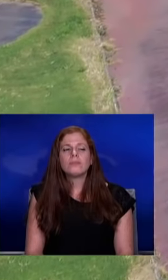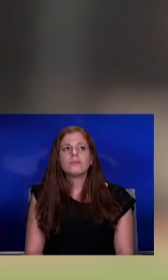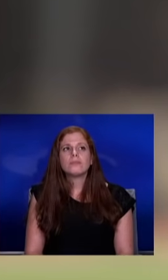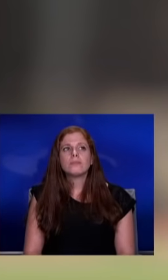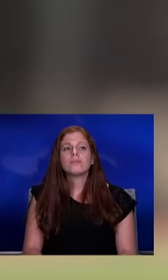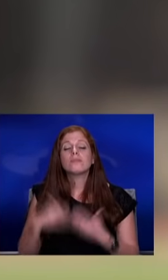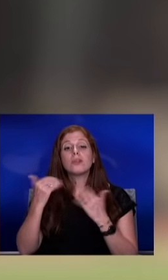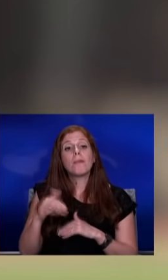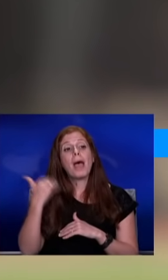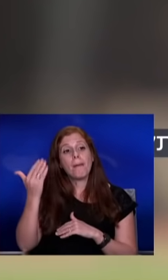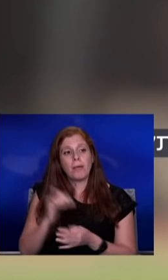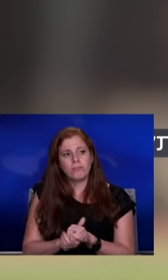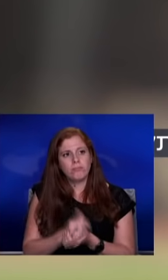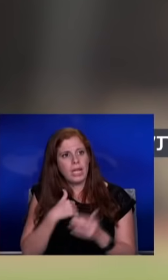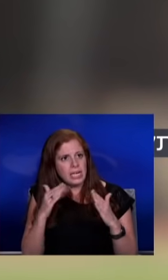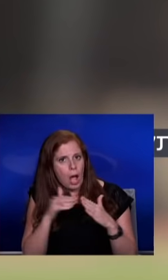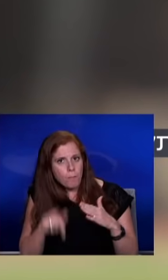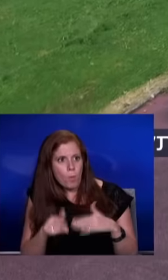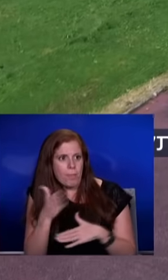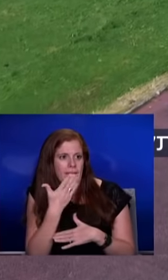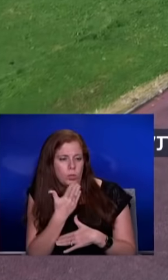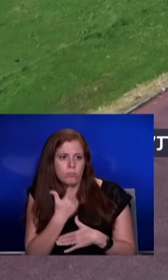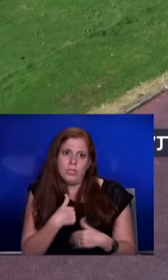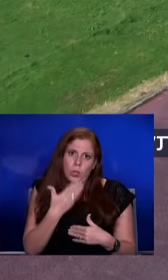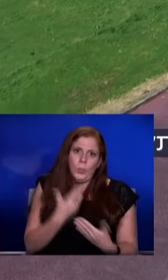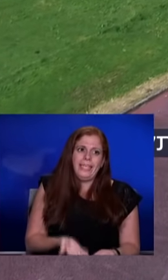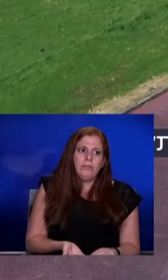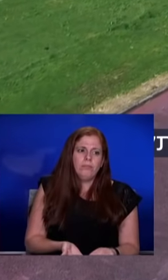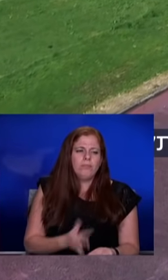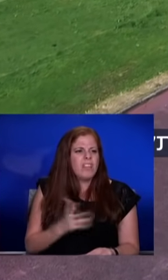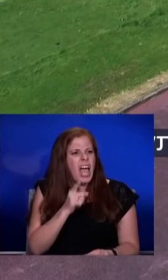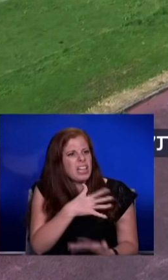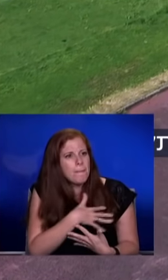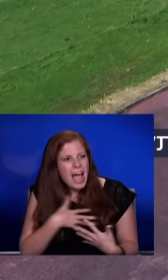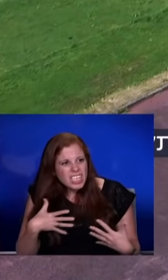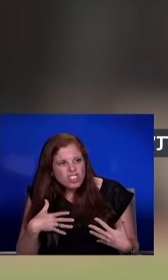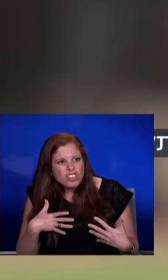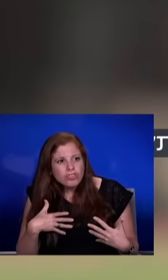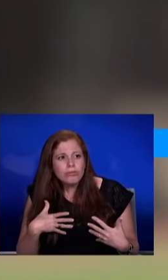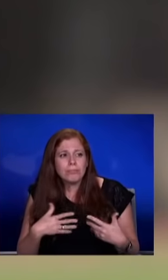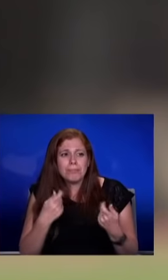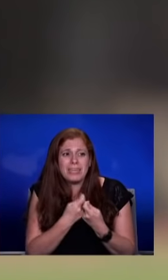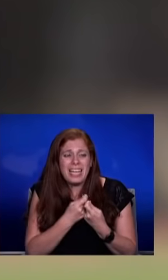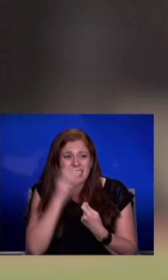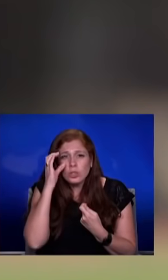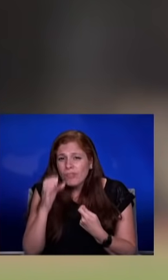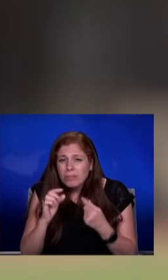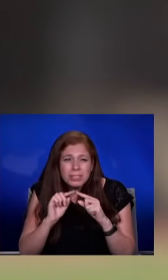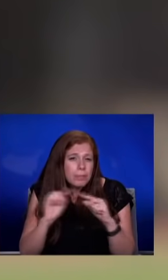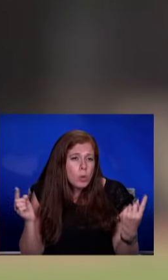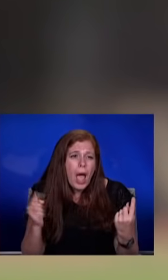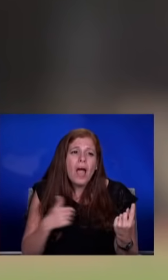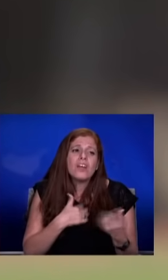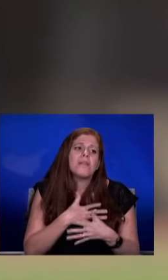בפרק הבא. אני גר פה, מדינת יהודית, אז אני יהודי. איך אתה מרגיש פה, זווית של הצופים, זה משהו שונה, אבל אני מרגיש